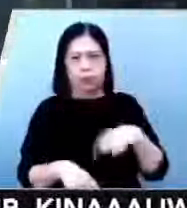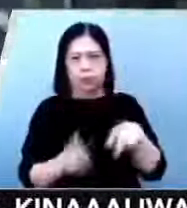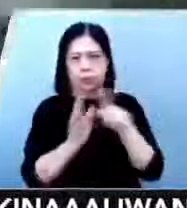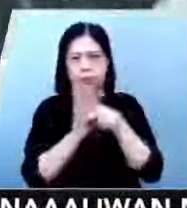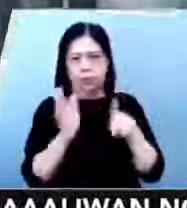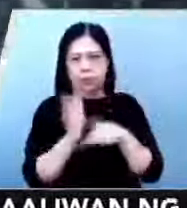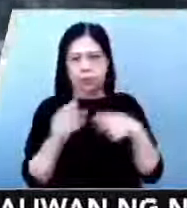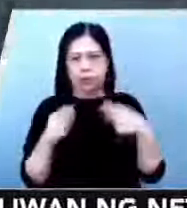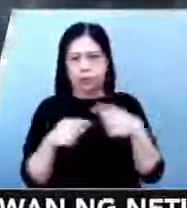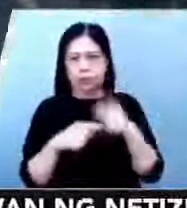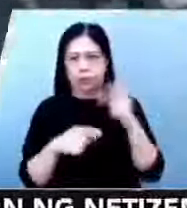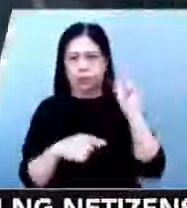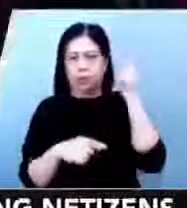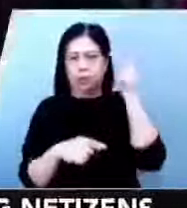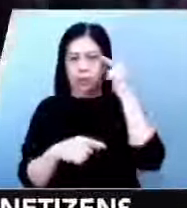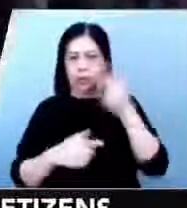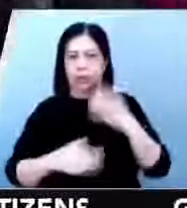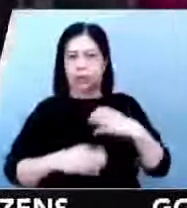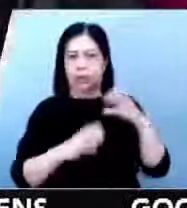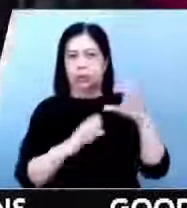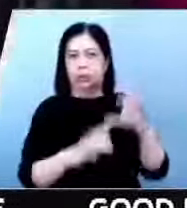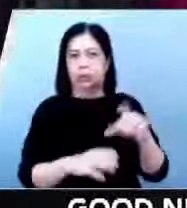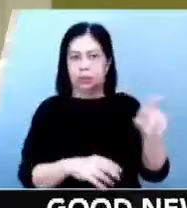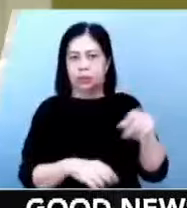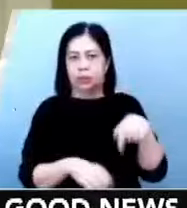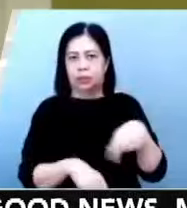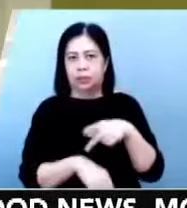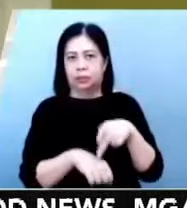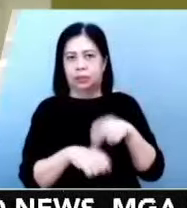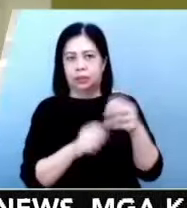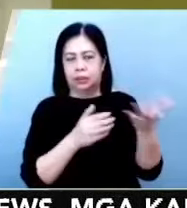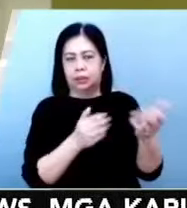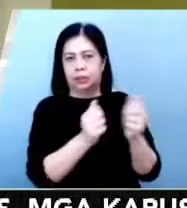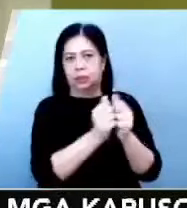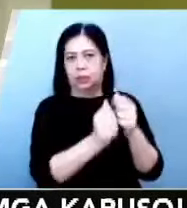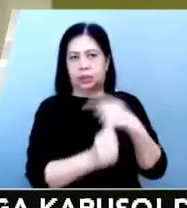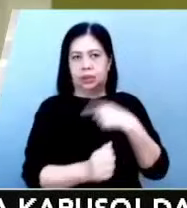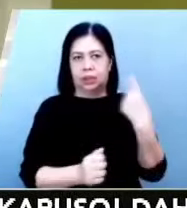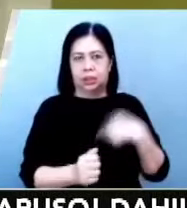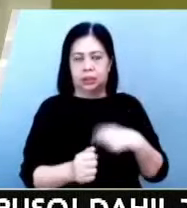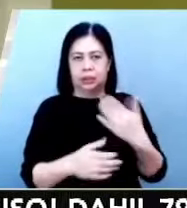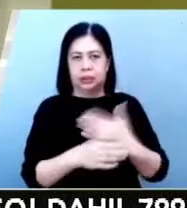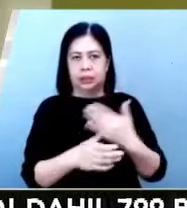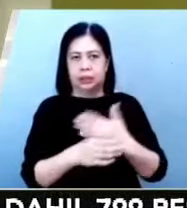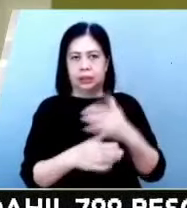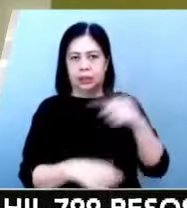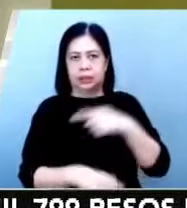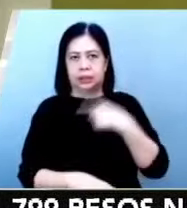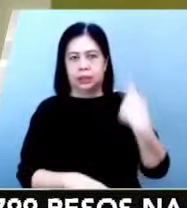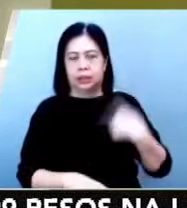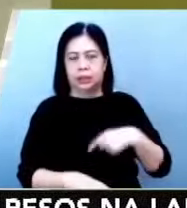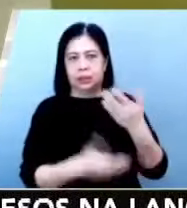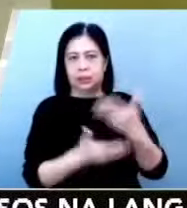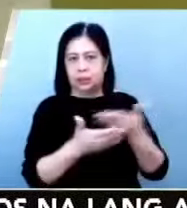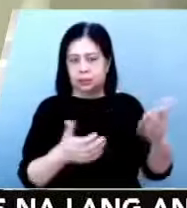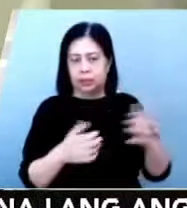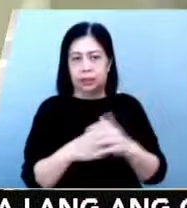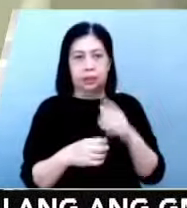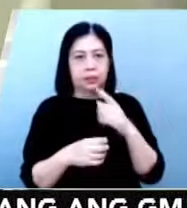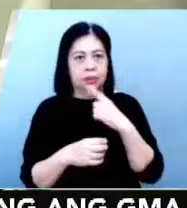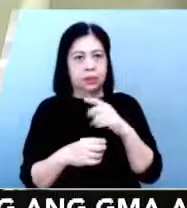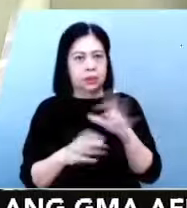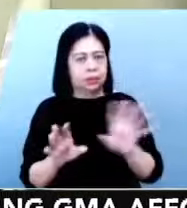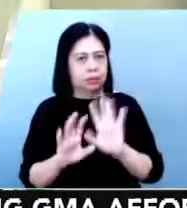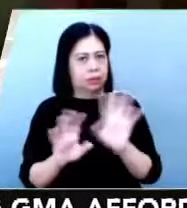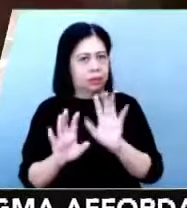political commitments ng Pilipinas sa China at panghihimasok sa usaping panloob ng China. Sabi pa niya, huwag maglaro ng apoy